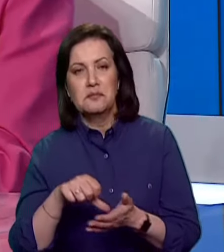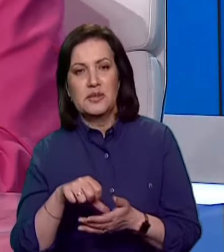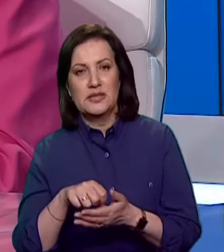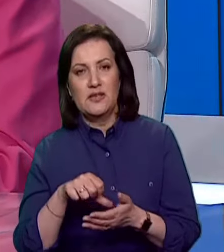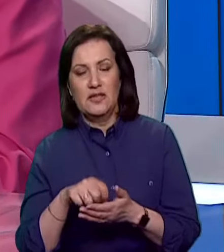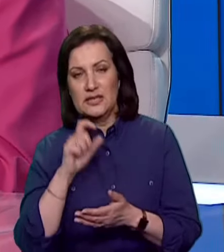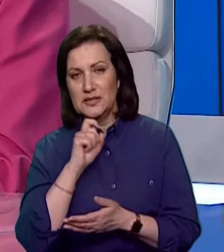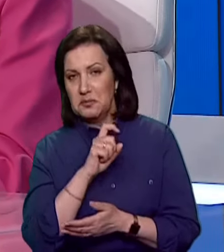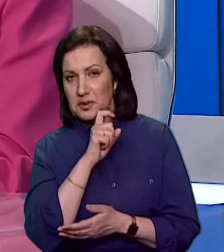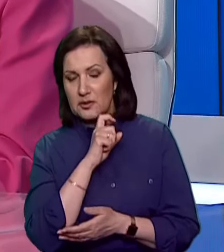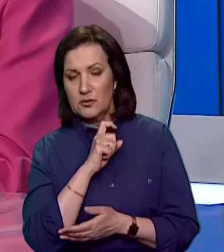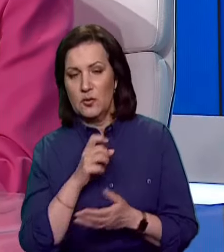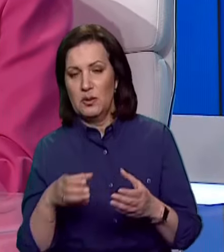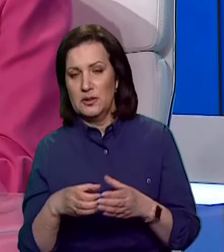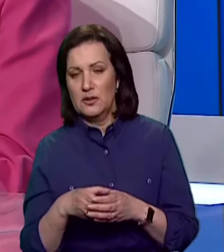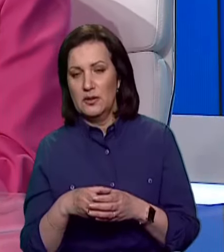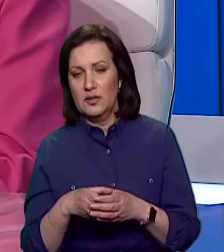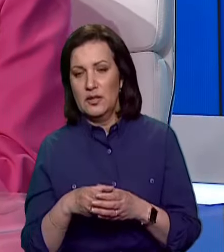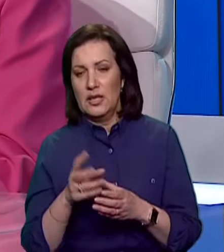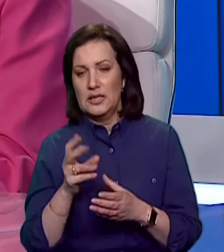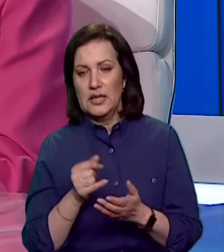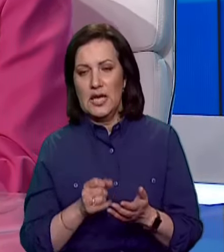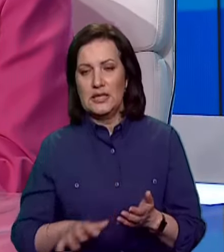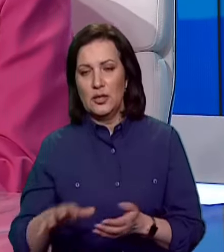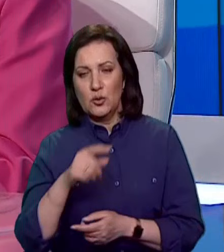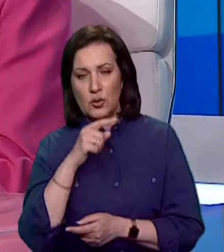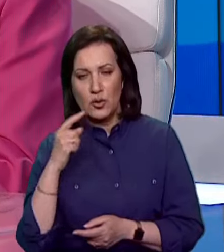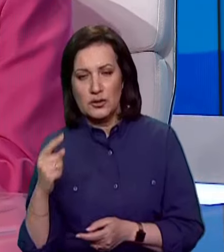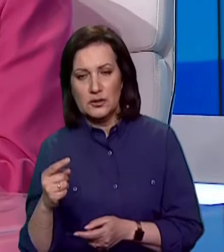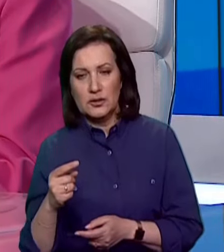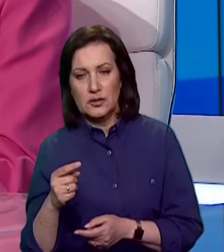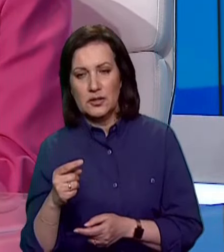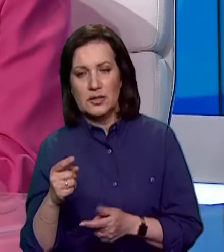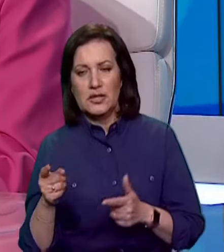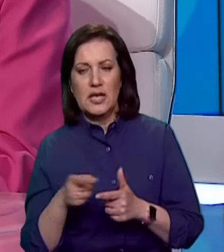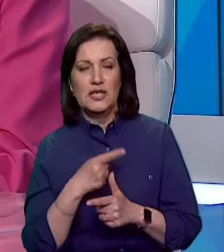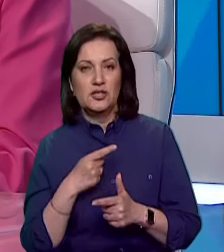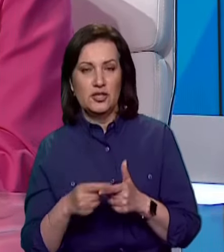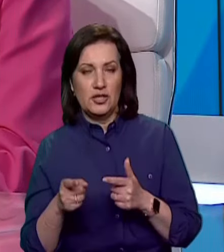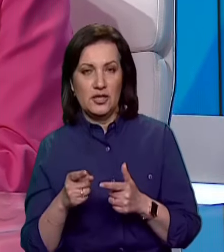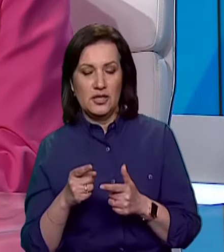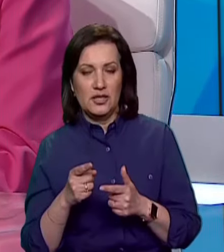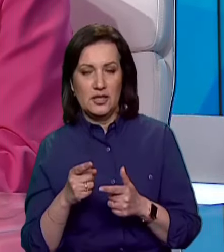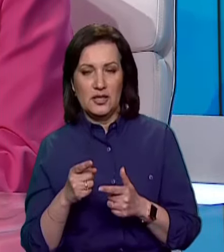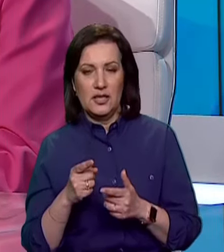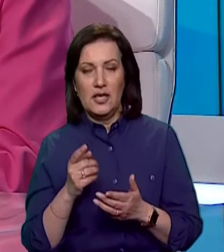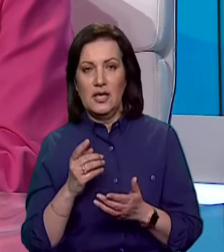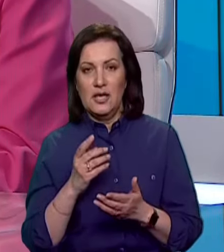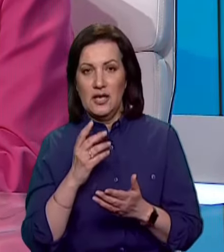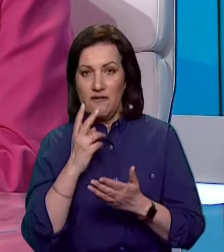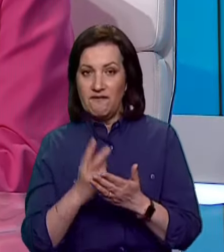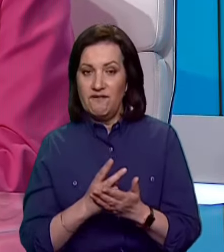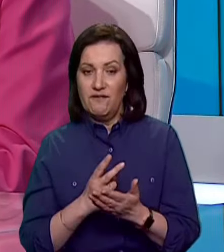представників сибірського батальйону на територію Росії. Чи відбуваються такі історії